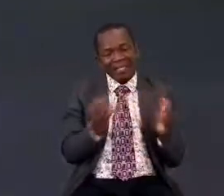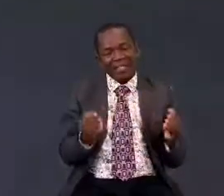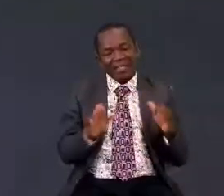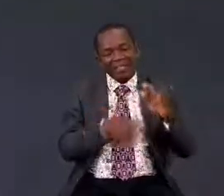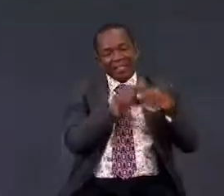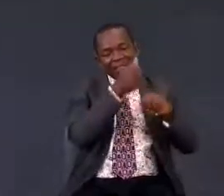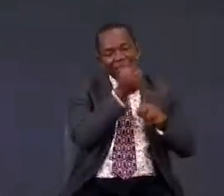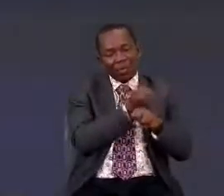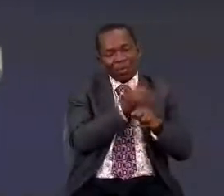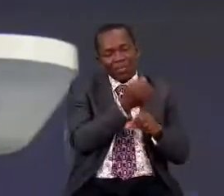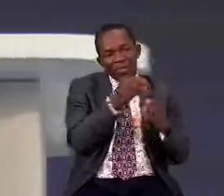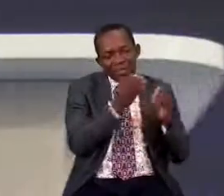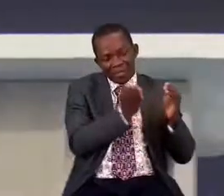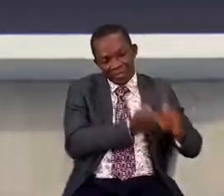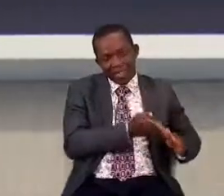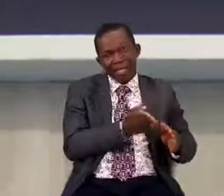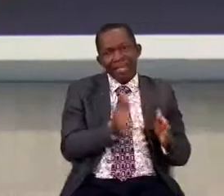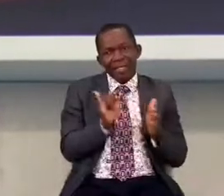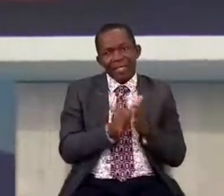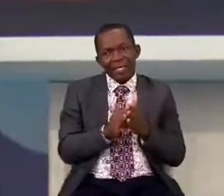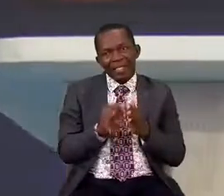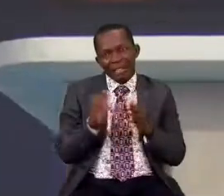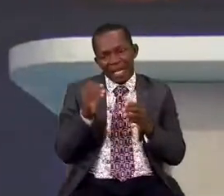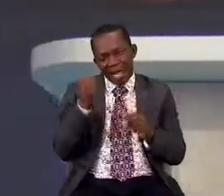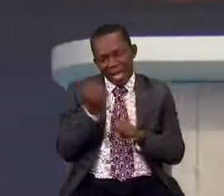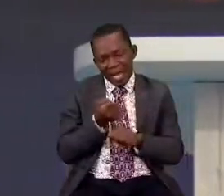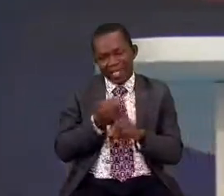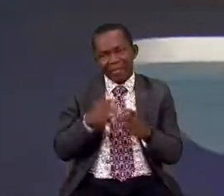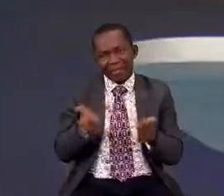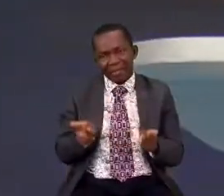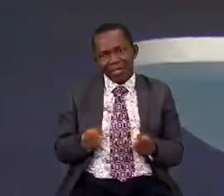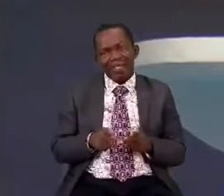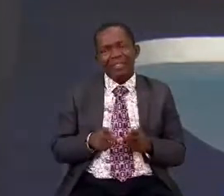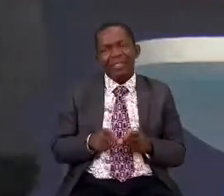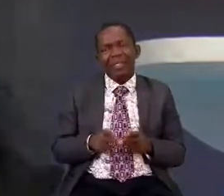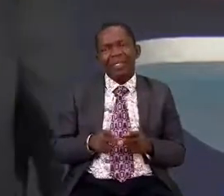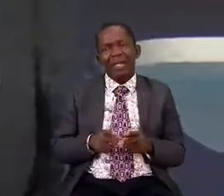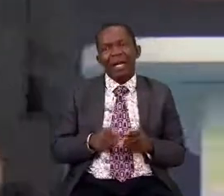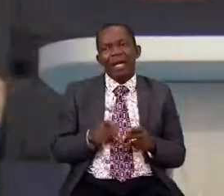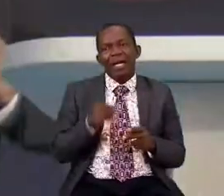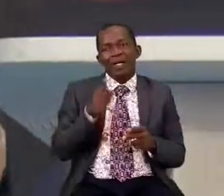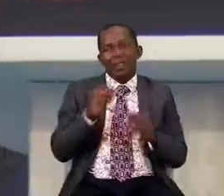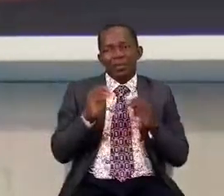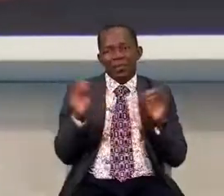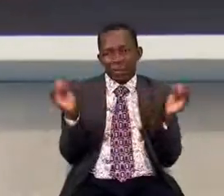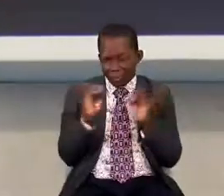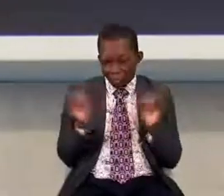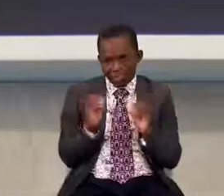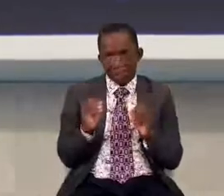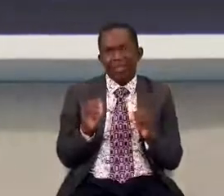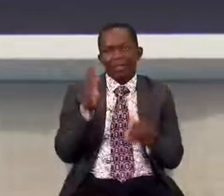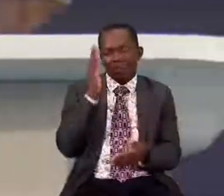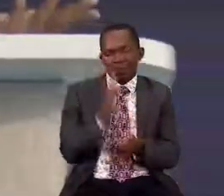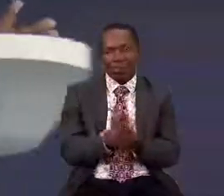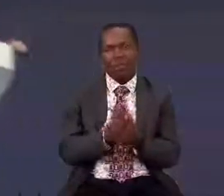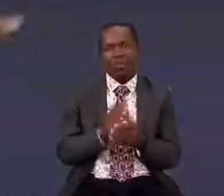ces domaines-là, et rien ne te fait battre en retraite, rien ne te restreint. Et